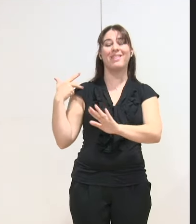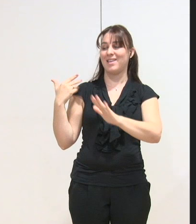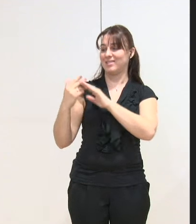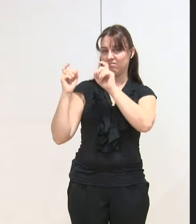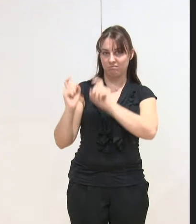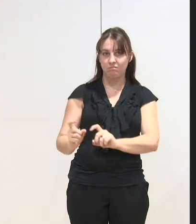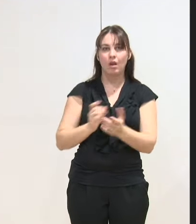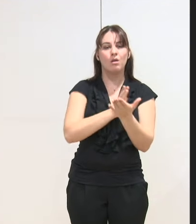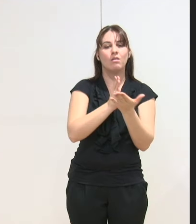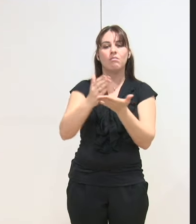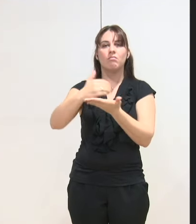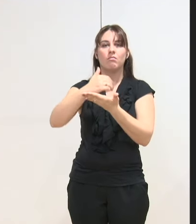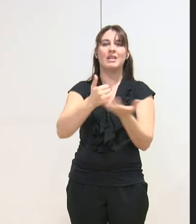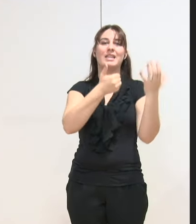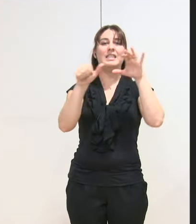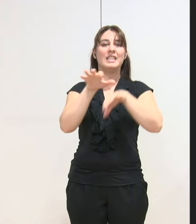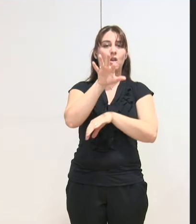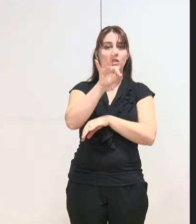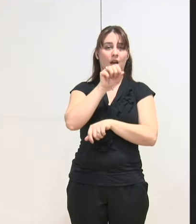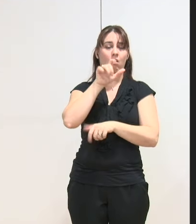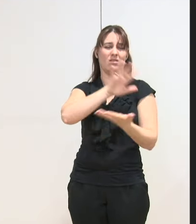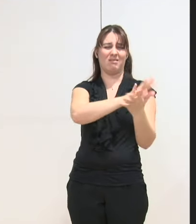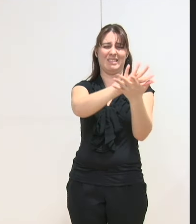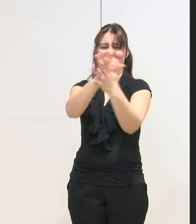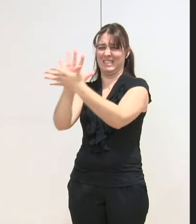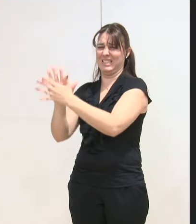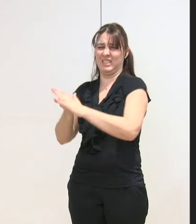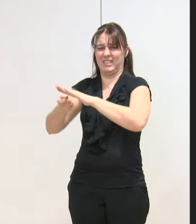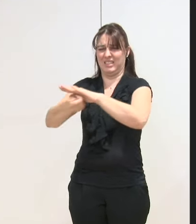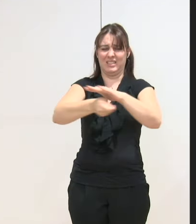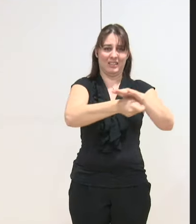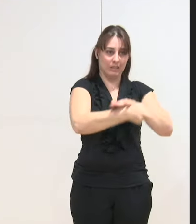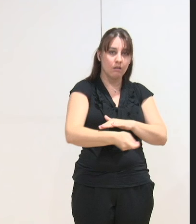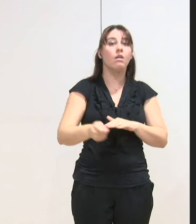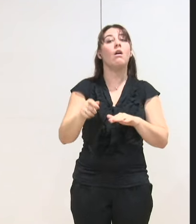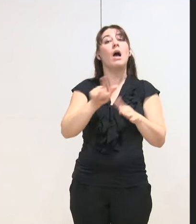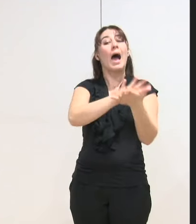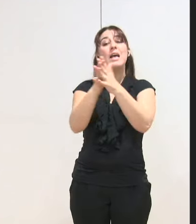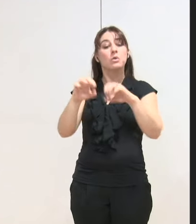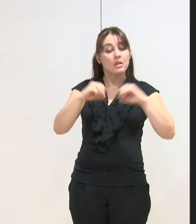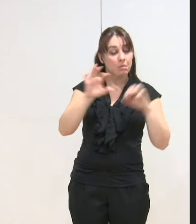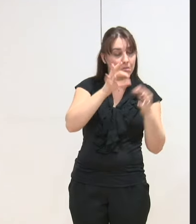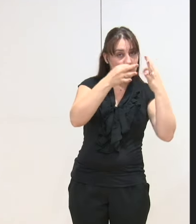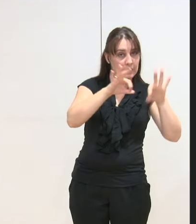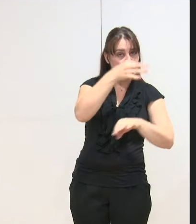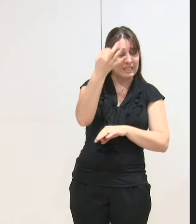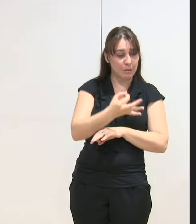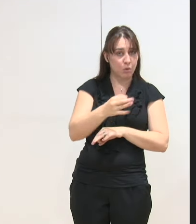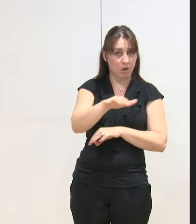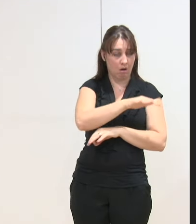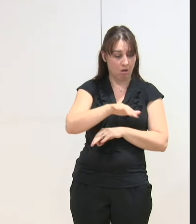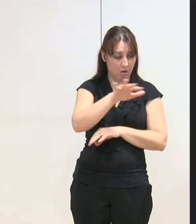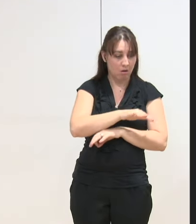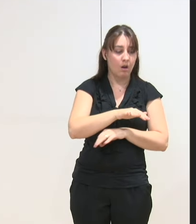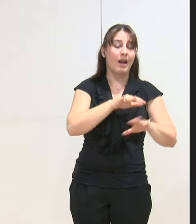il est réparti sur environ 650 associations à noter que 10 % de ces associations capteent plus de 80